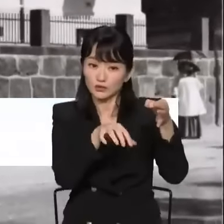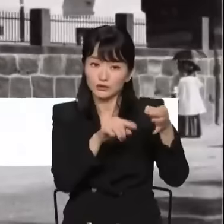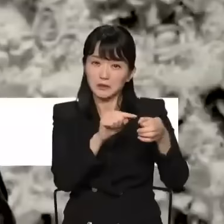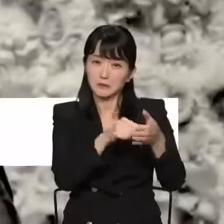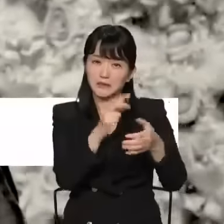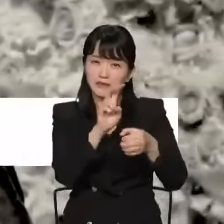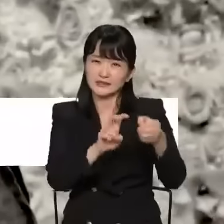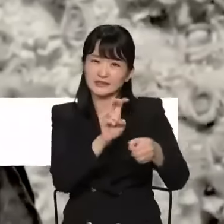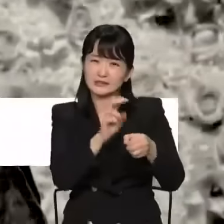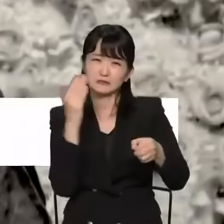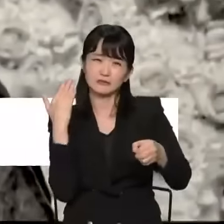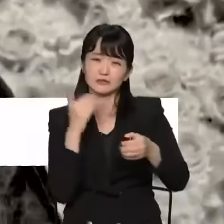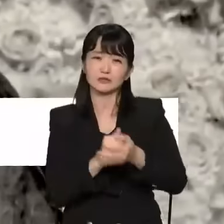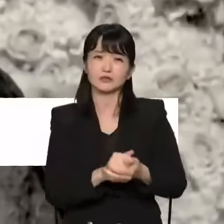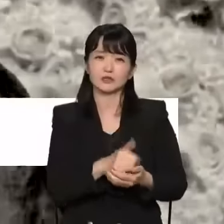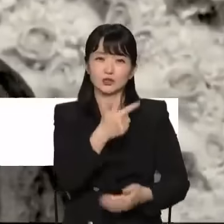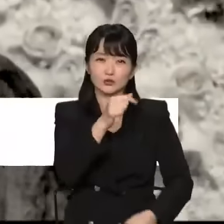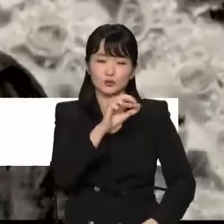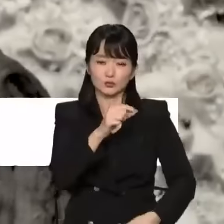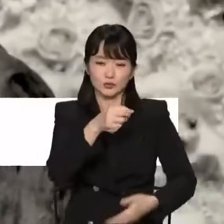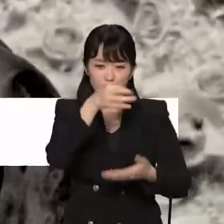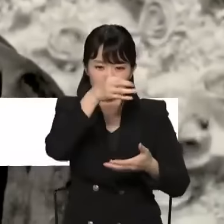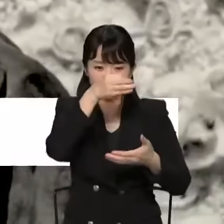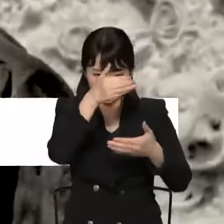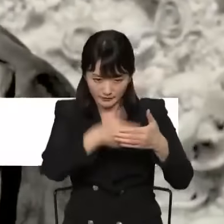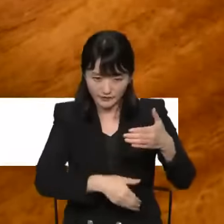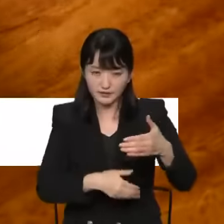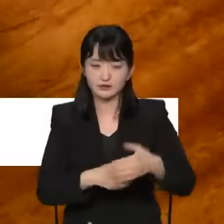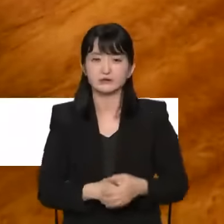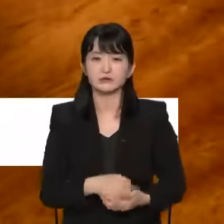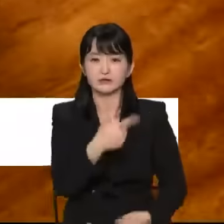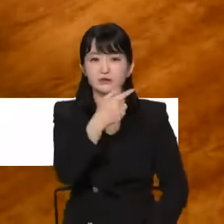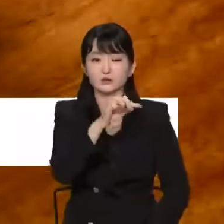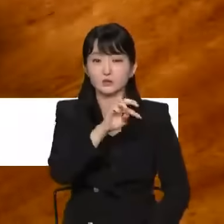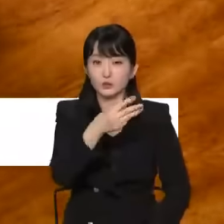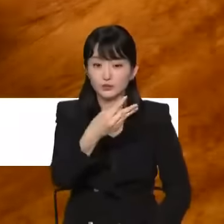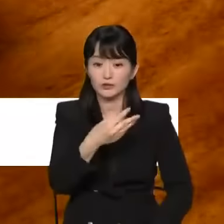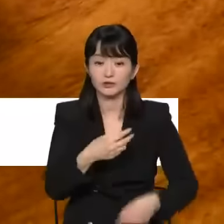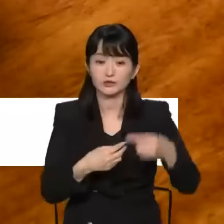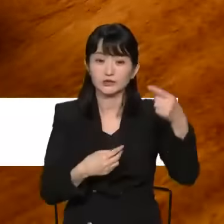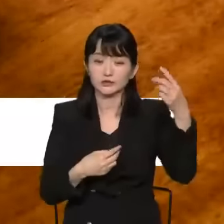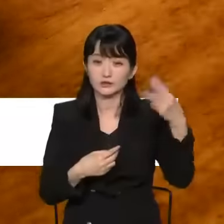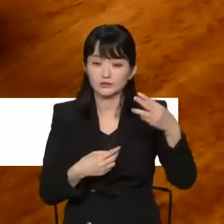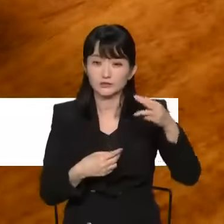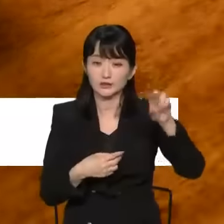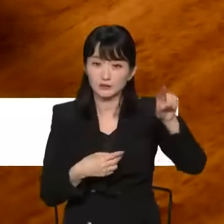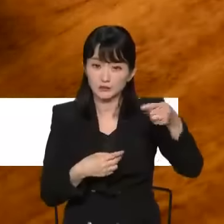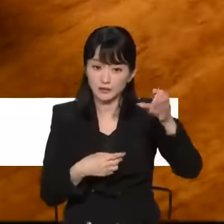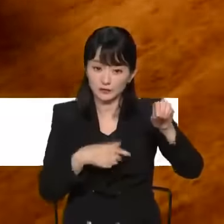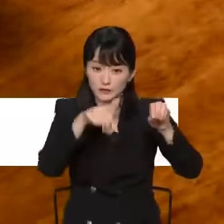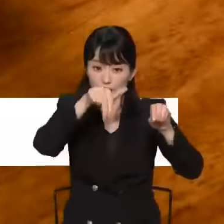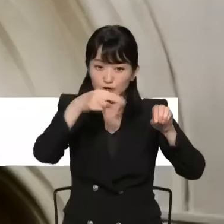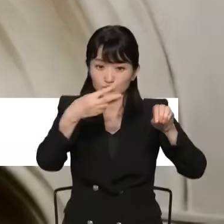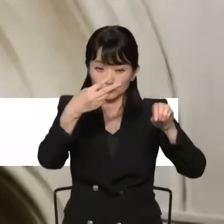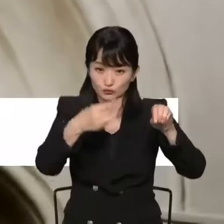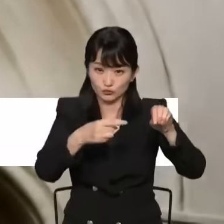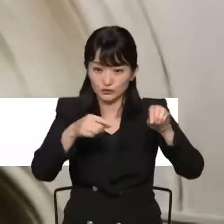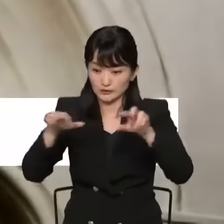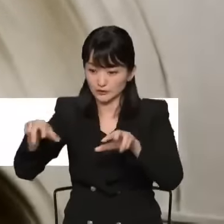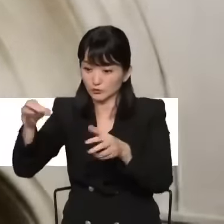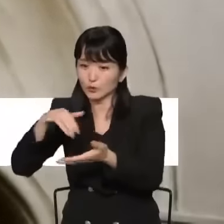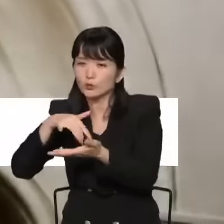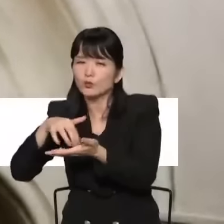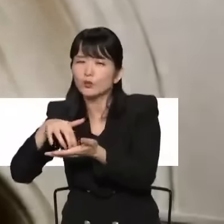전 알프레드 노벨이 남긴 유산입니다. 당시 노벨은 3,100만 크로나를 남겼는데 현재 가치로